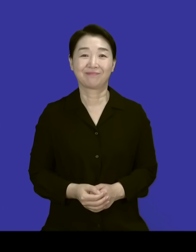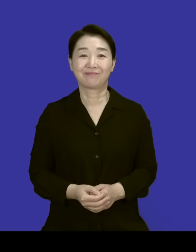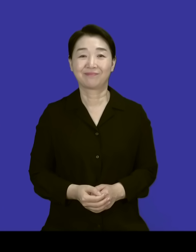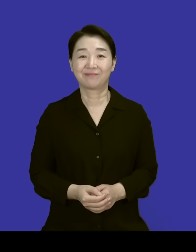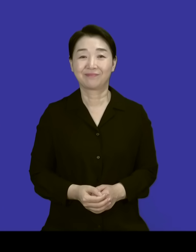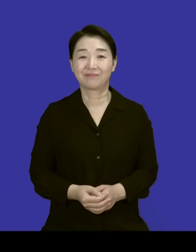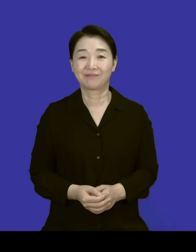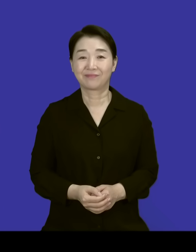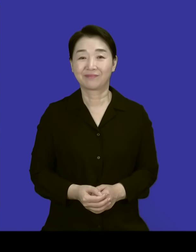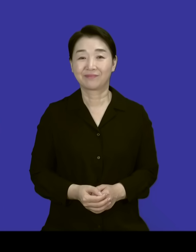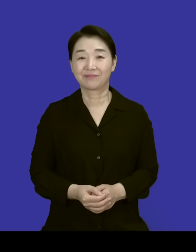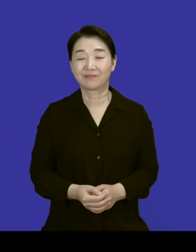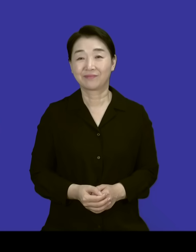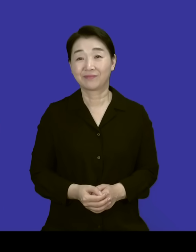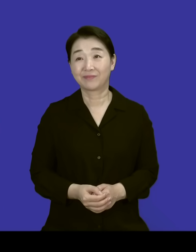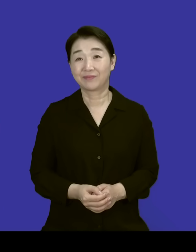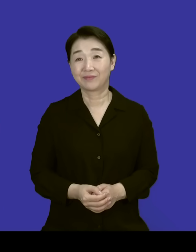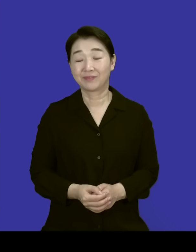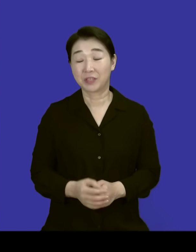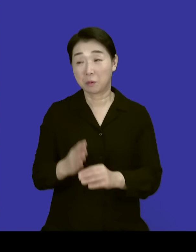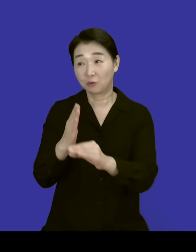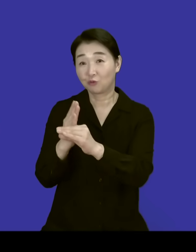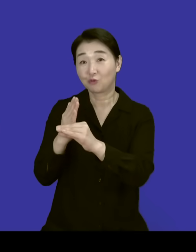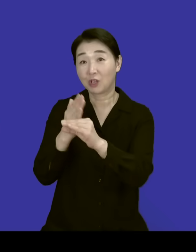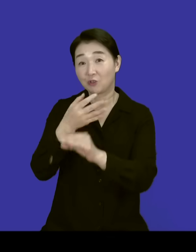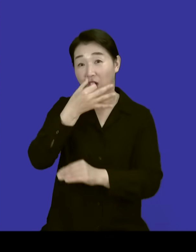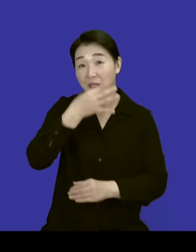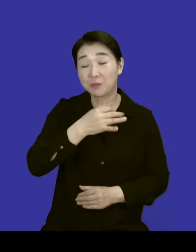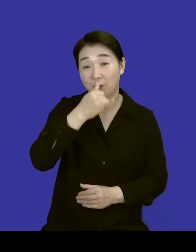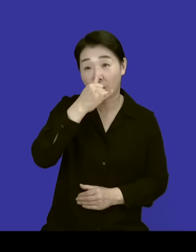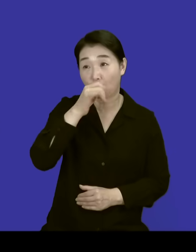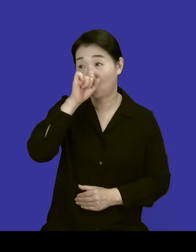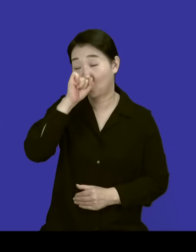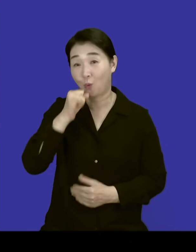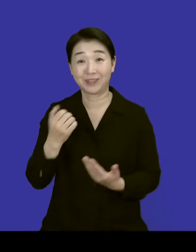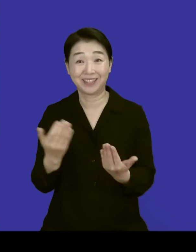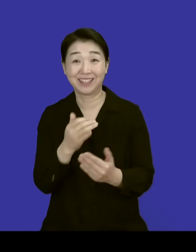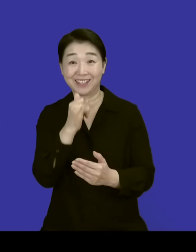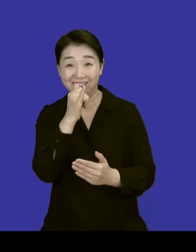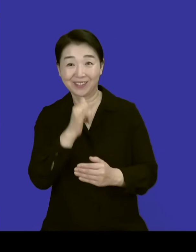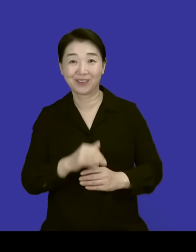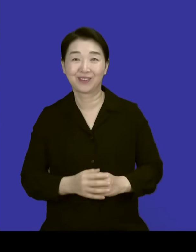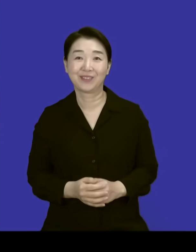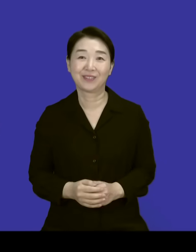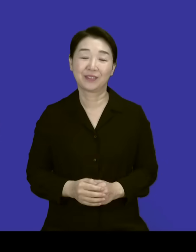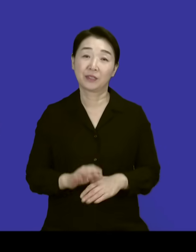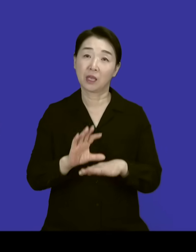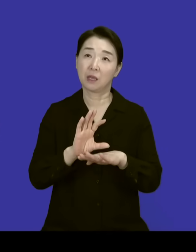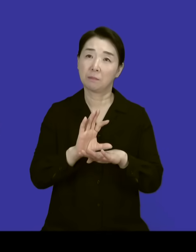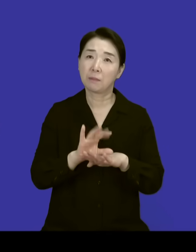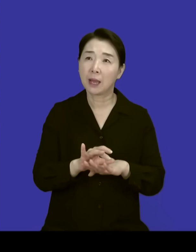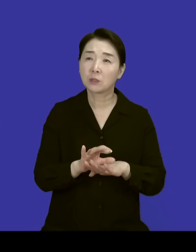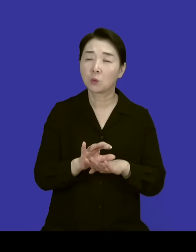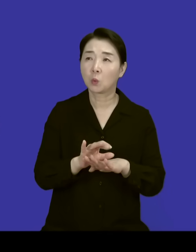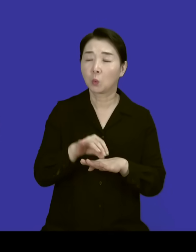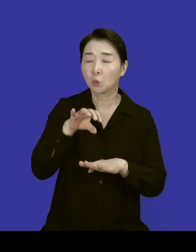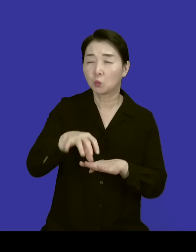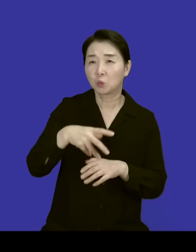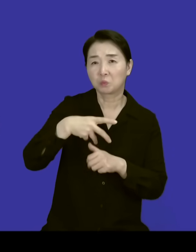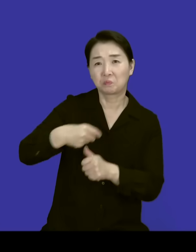이제 힘든 일도 겪고 막 했지만 네. 이제 좋은 일도 사실은 되게 있었잖아요. 예. 근데 그러면서 방송에 섭외가 진짜 많이 왔었어요.